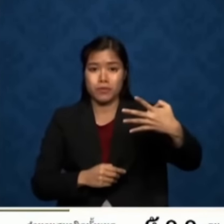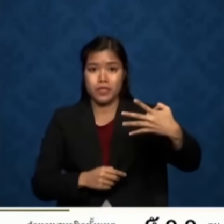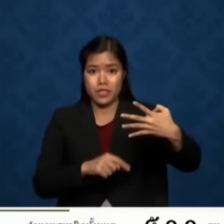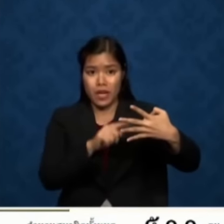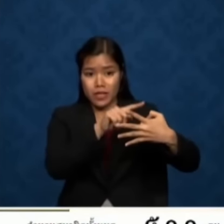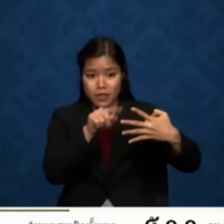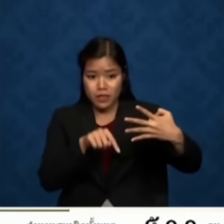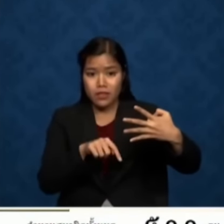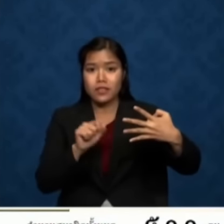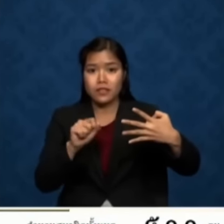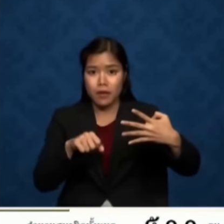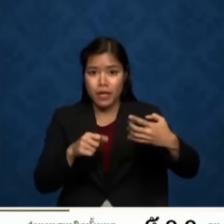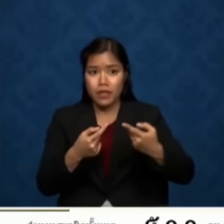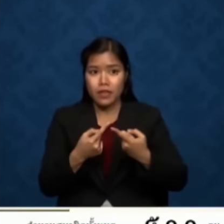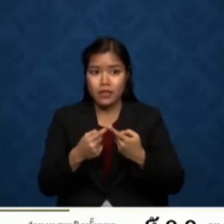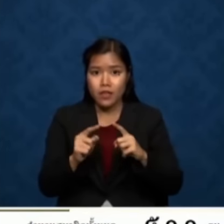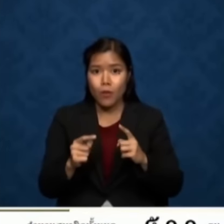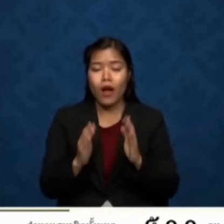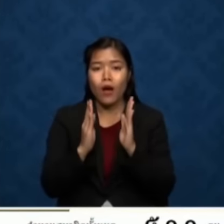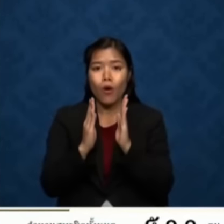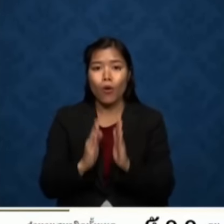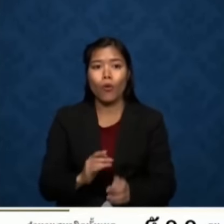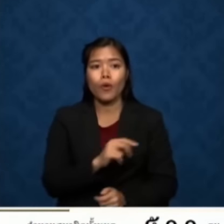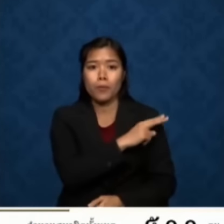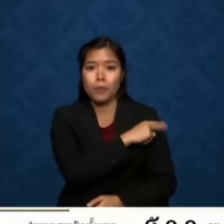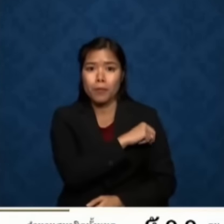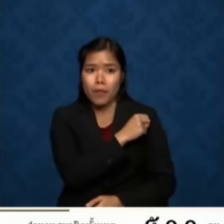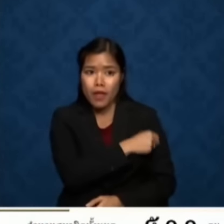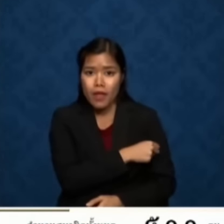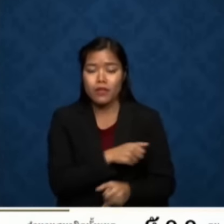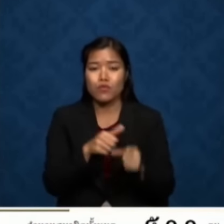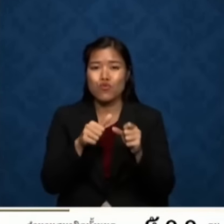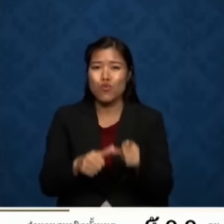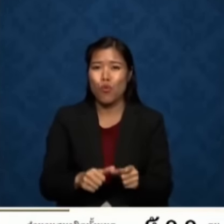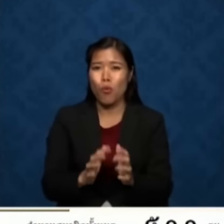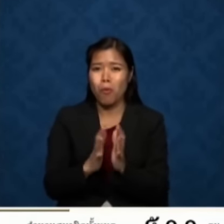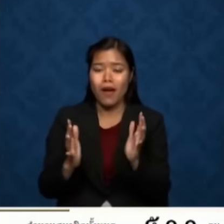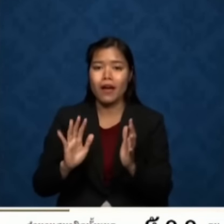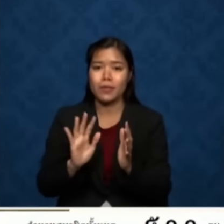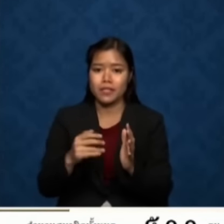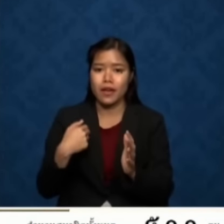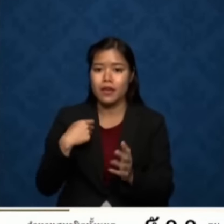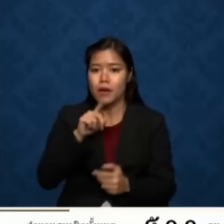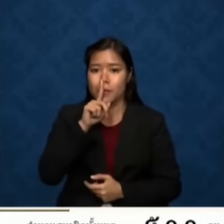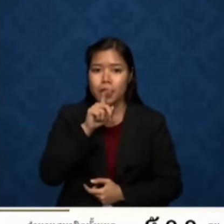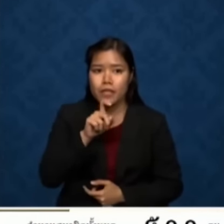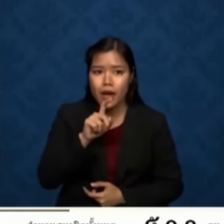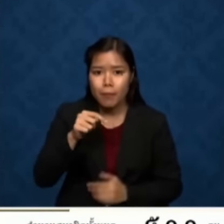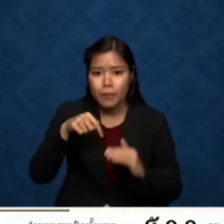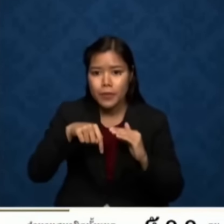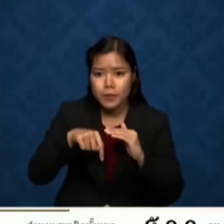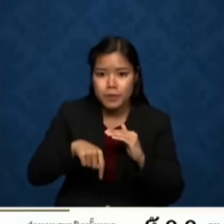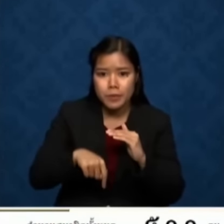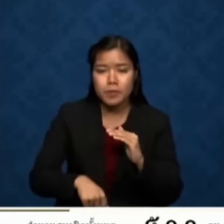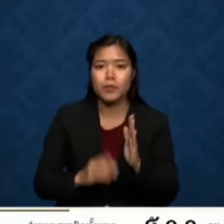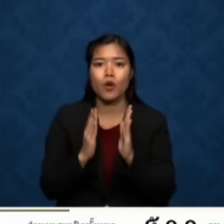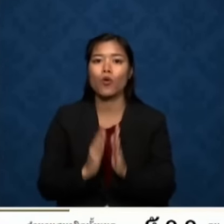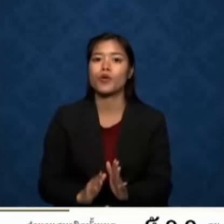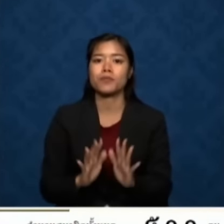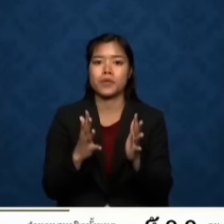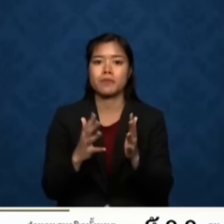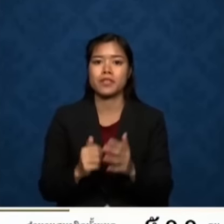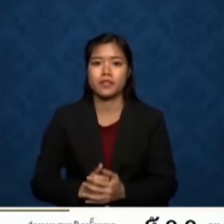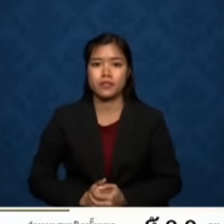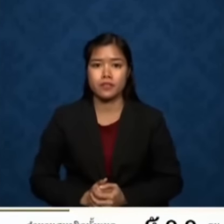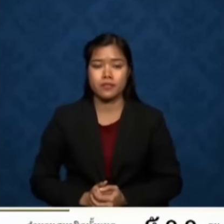ม่ใช่ถึงขนาดนั้นแล้วก็แพทย์หลายคนที่ท่านถามเนี่ยพอไปไล่เช็คไปเรียนต่อหมดไม่มีคนอยู่อันนี้ผมก็อยาก